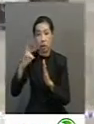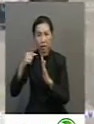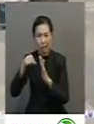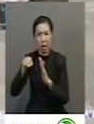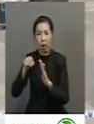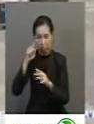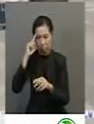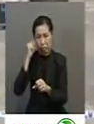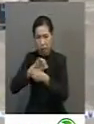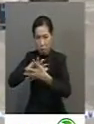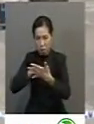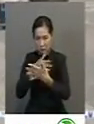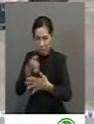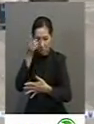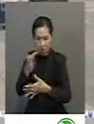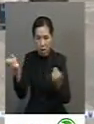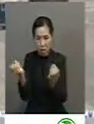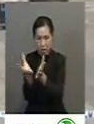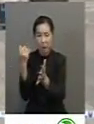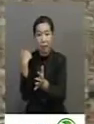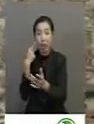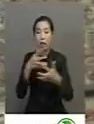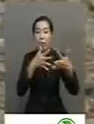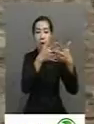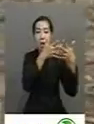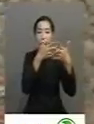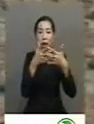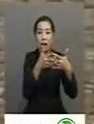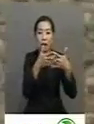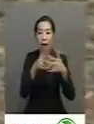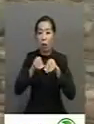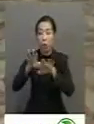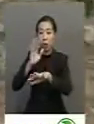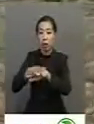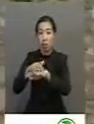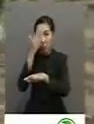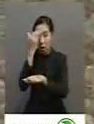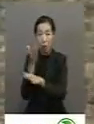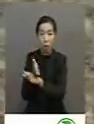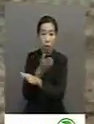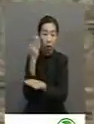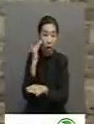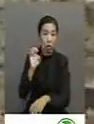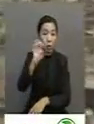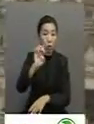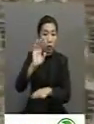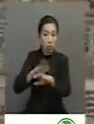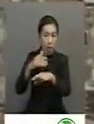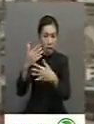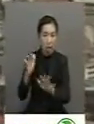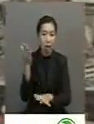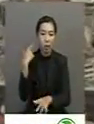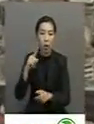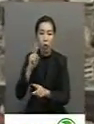คำเตือนของกระทรวงการต่างประเทศสหรัฐนี้นะคะมีขึ้นหลังจากที่ก่อนหน้านี้เพิ่งจะประกาศเตือนภัยในทวีปยุโรปมาแล้วในช่วงก่อ